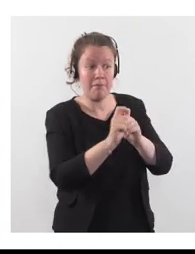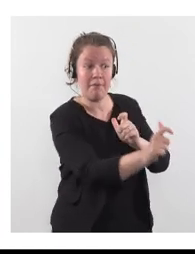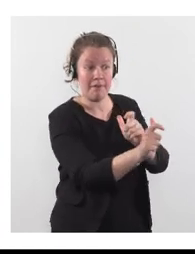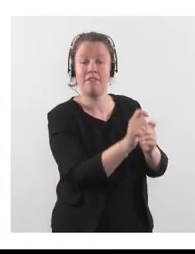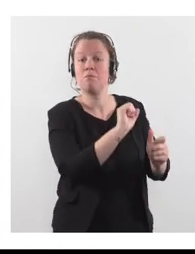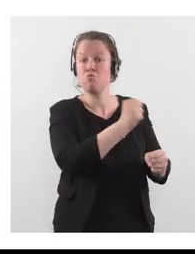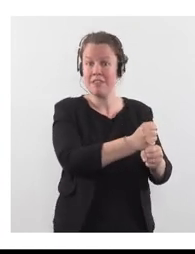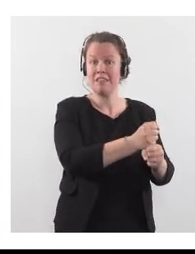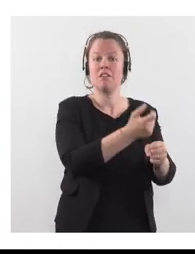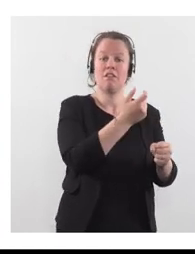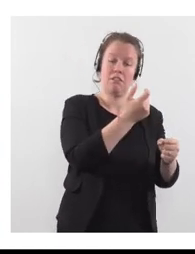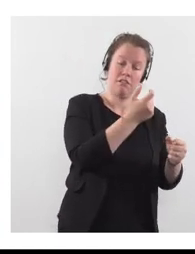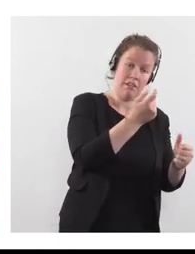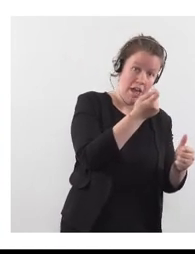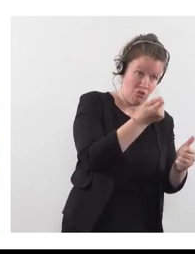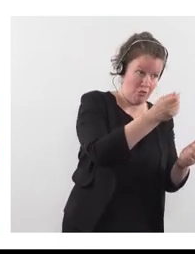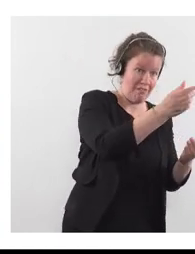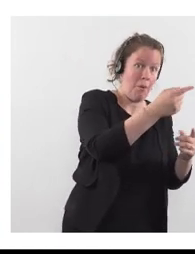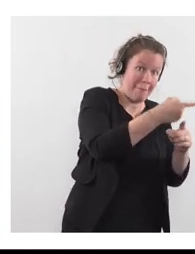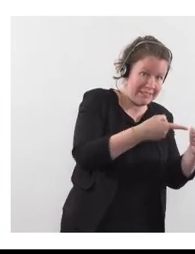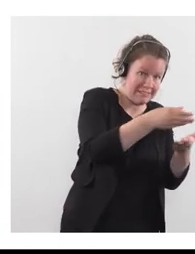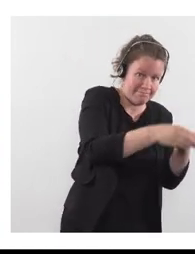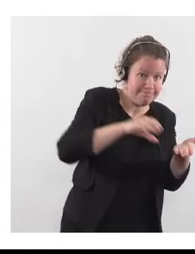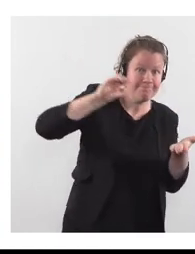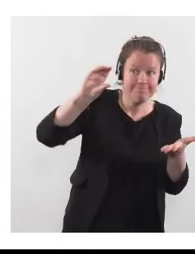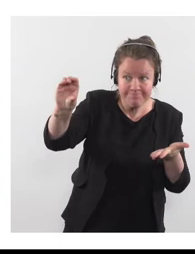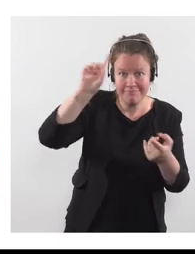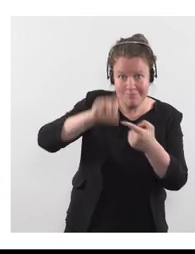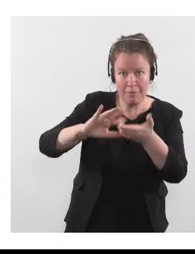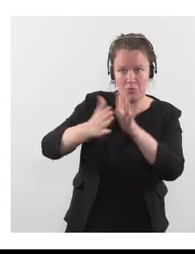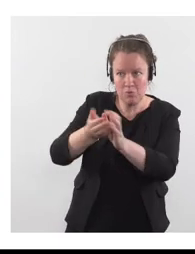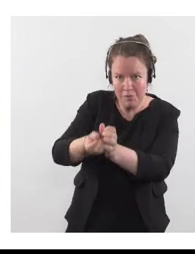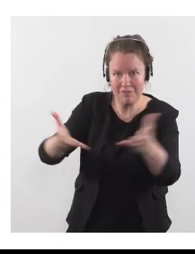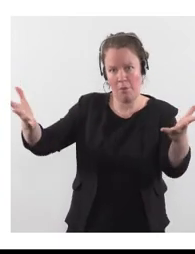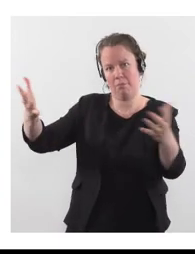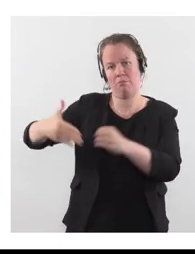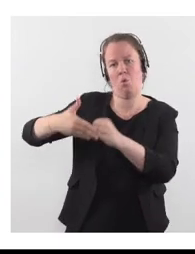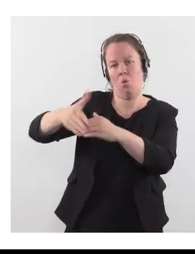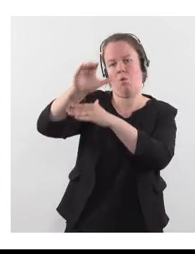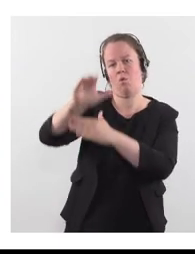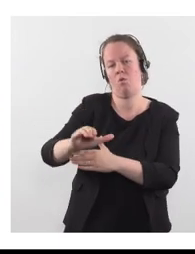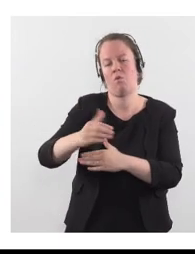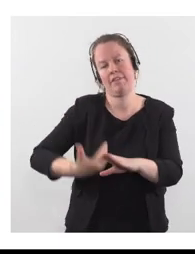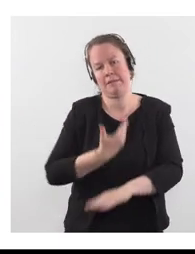émanent des différents ministères qui nous permettent, nous, associations, de défendre les victimes. Je vous remercie pour la dernière